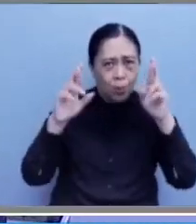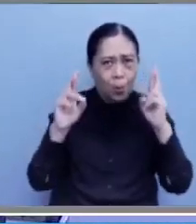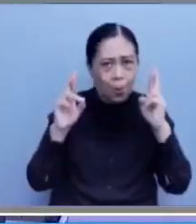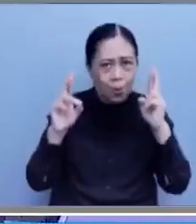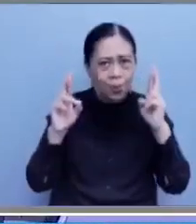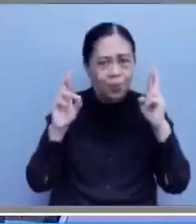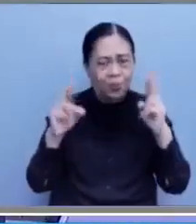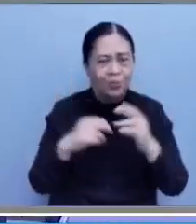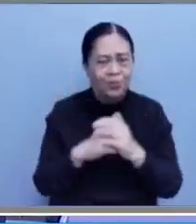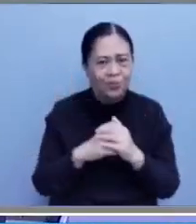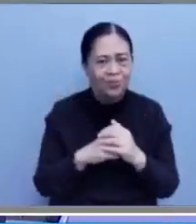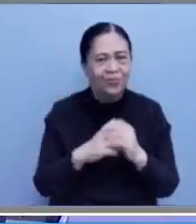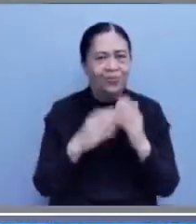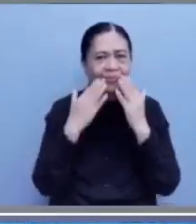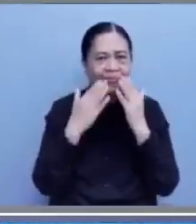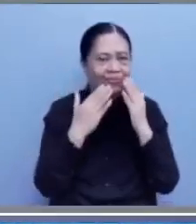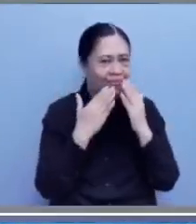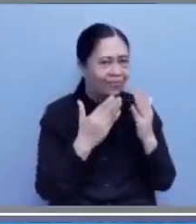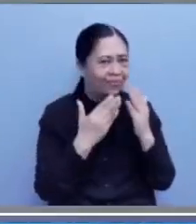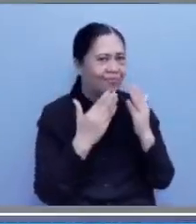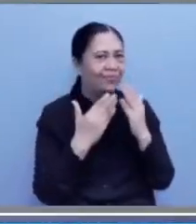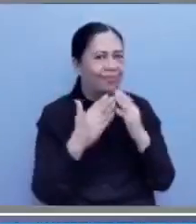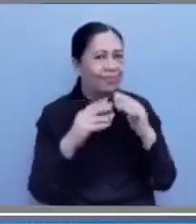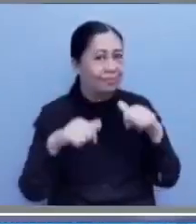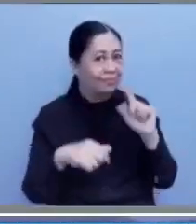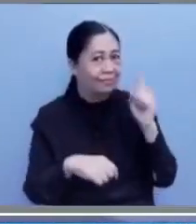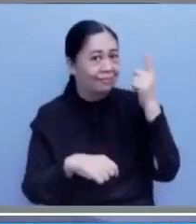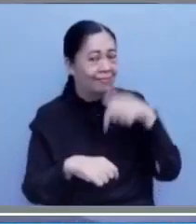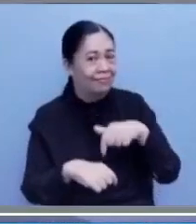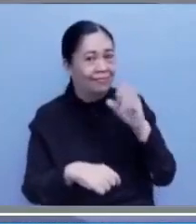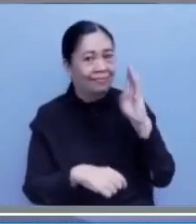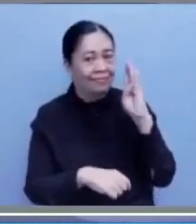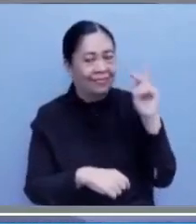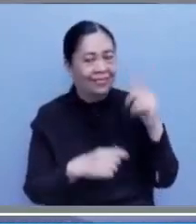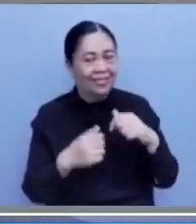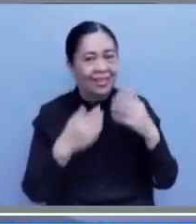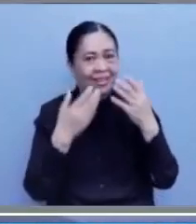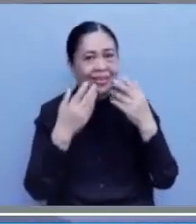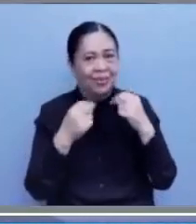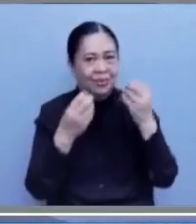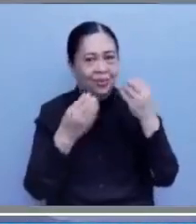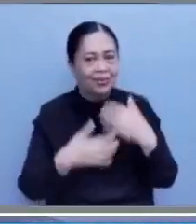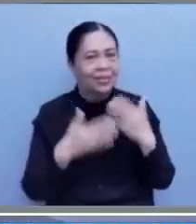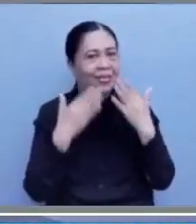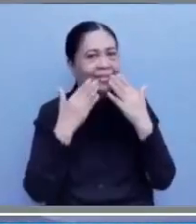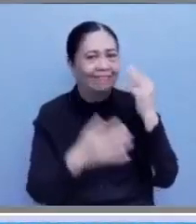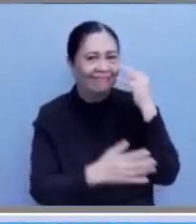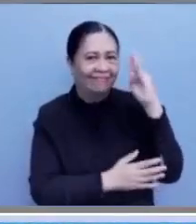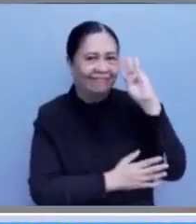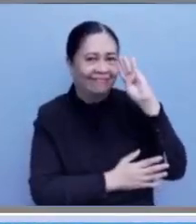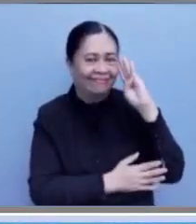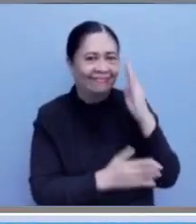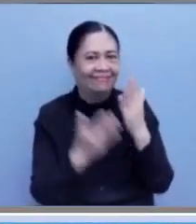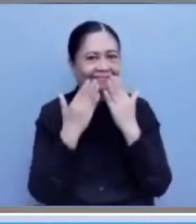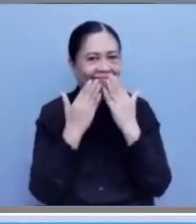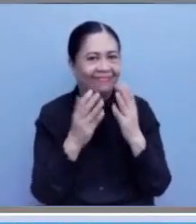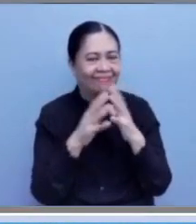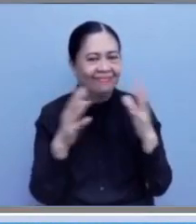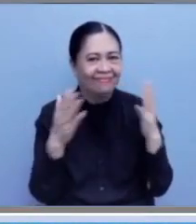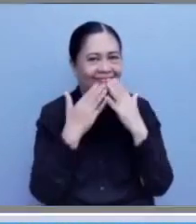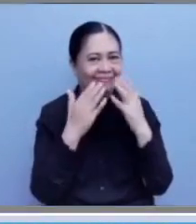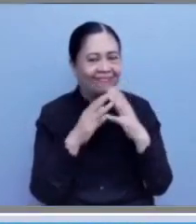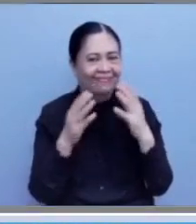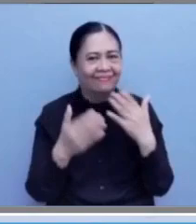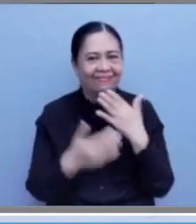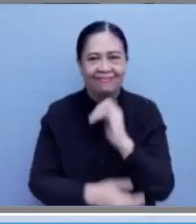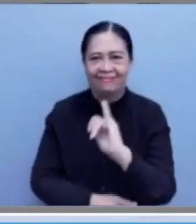Alright. So, thank you. Una nyo narinig yan sa balita ko. Thank you so much for your time, Mikey Bustos. Thank you.